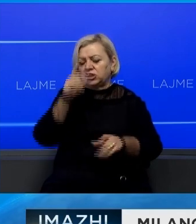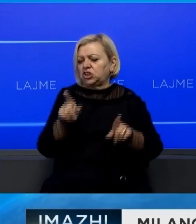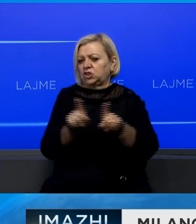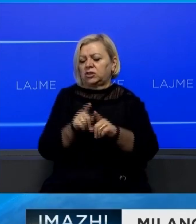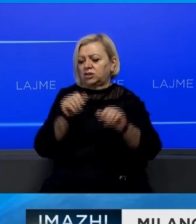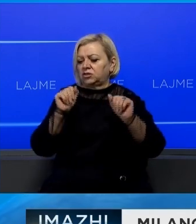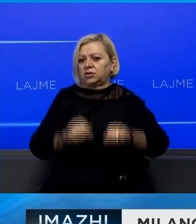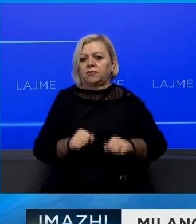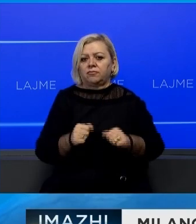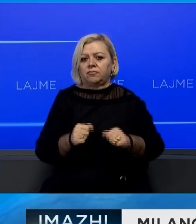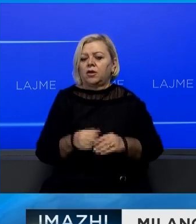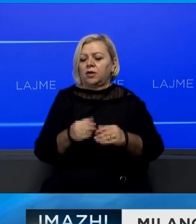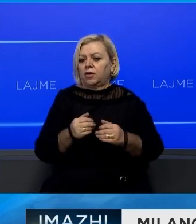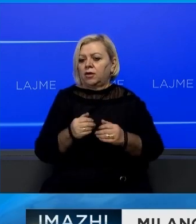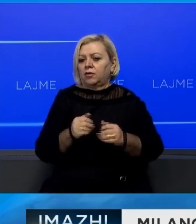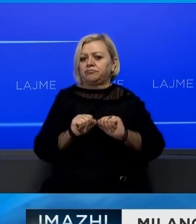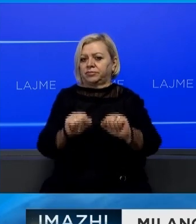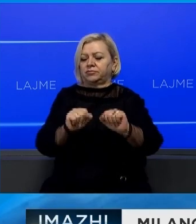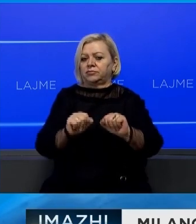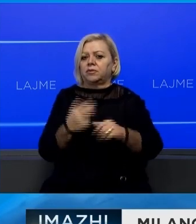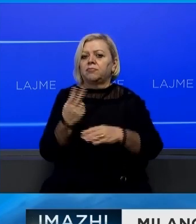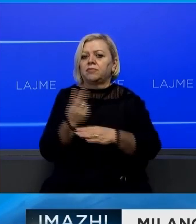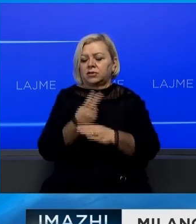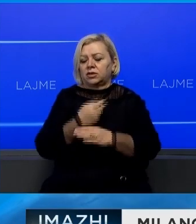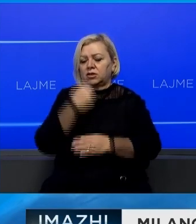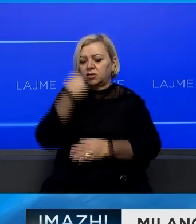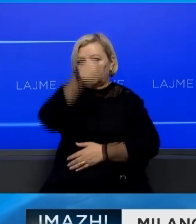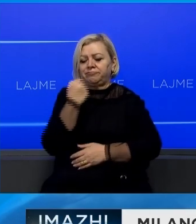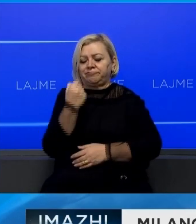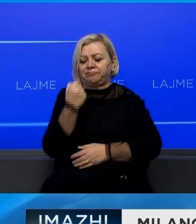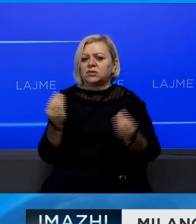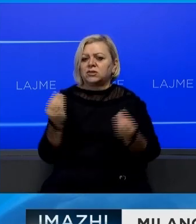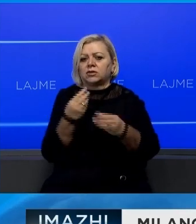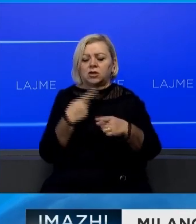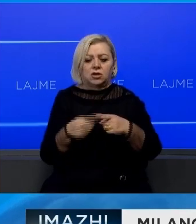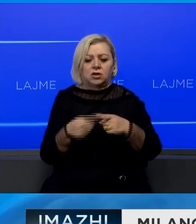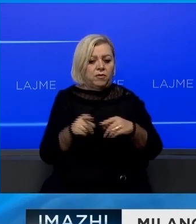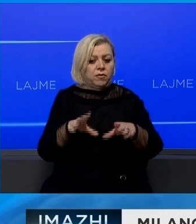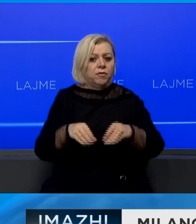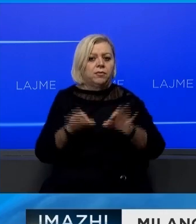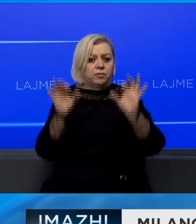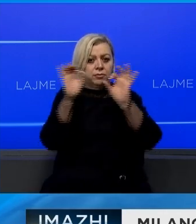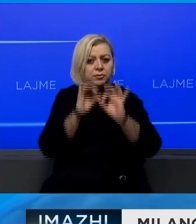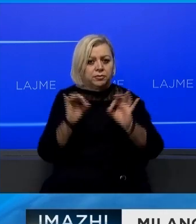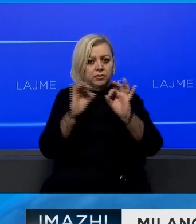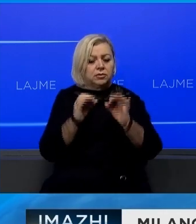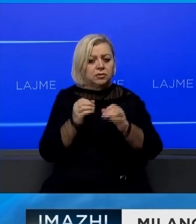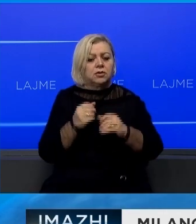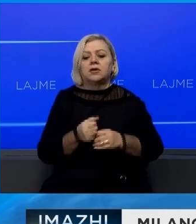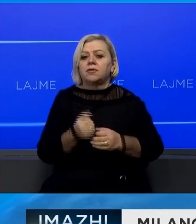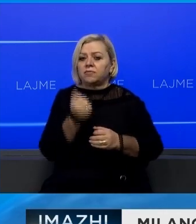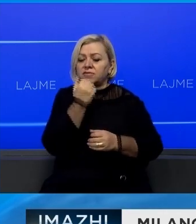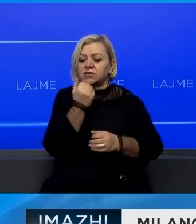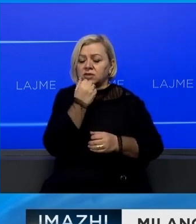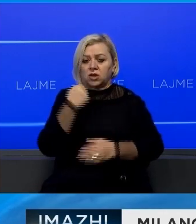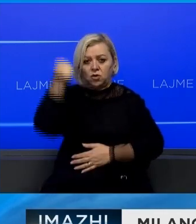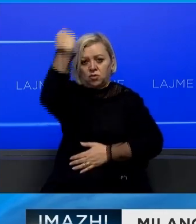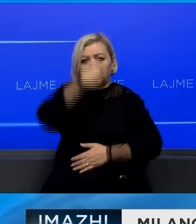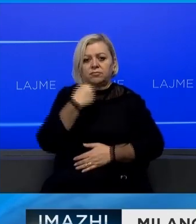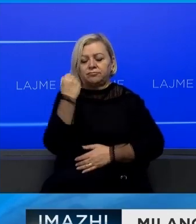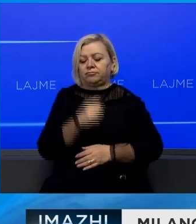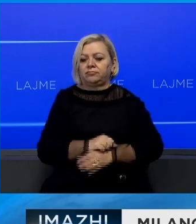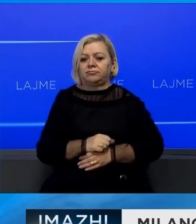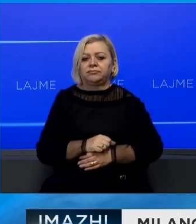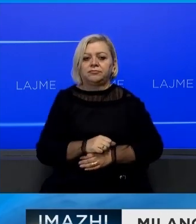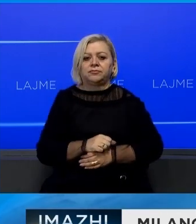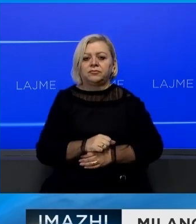nuk pranohet pavarësia e Kosovës. Do të thotë, çfarë do arsyetimi të mos pranimit të pavarësisë së Kosovës nga ana e Serbisë është i